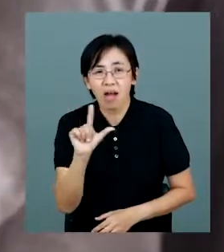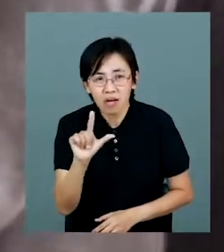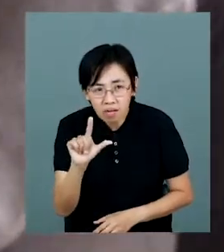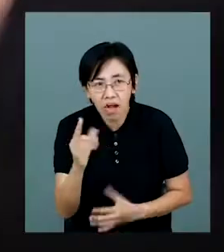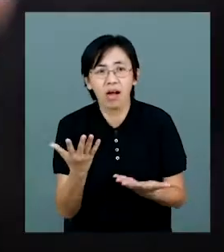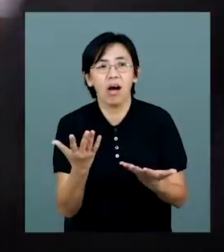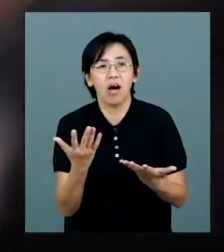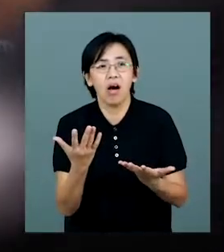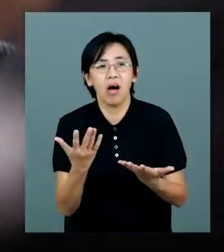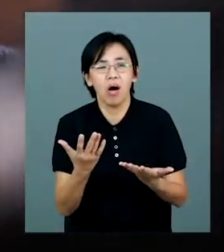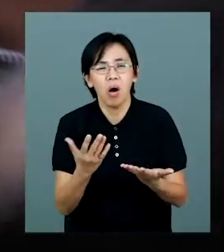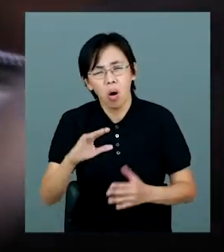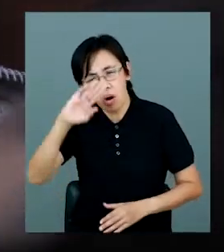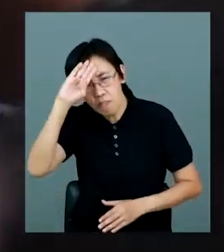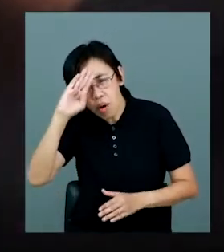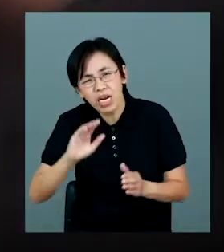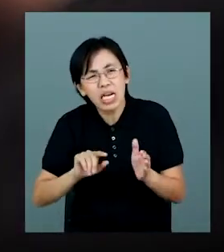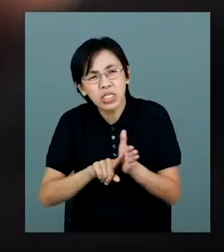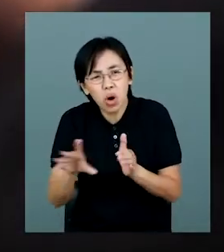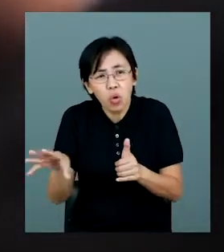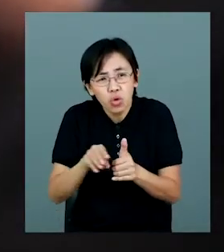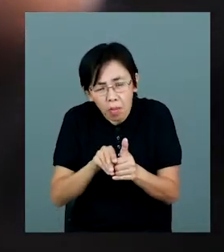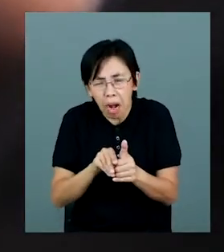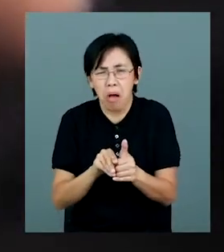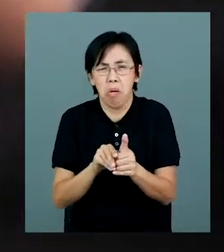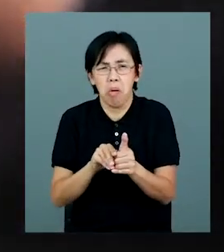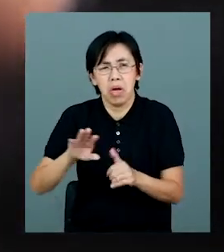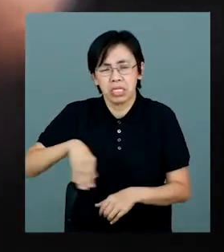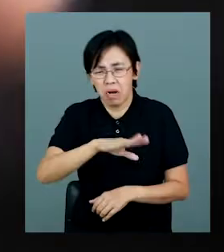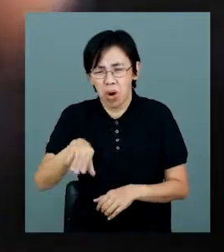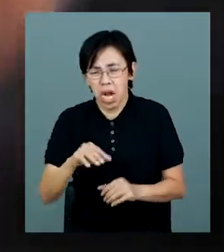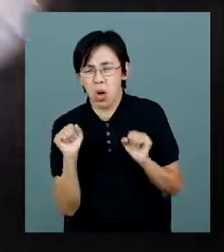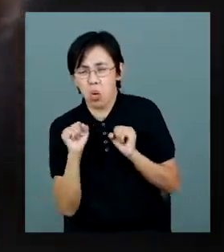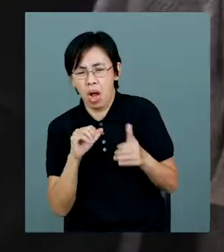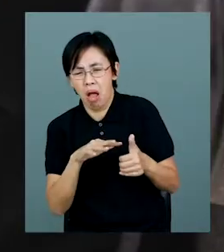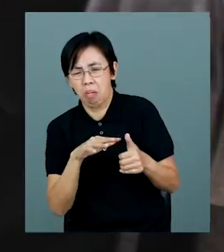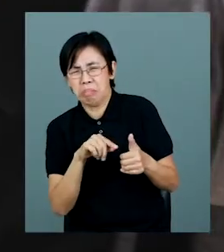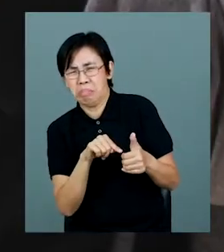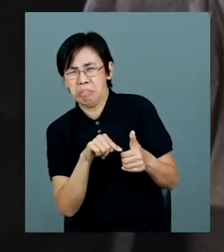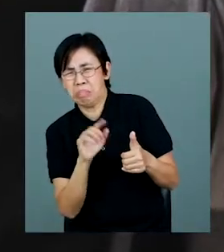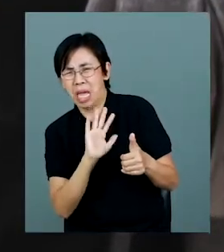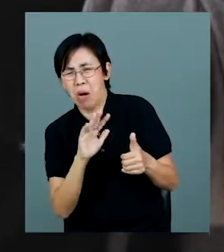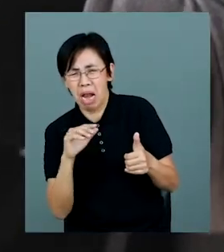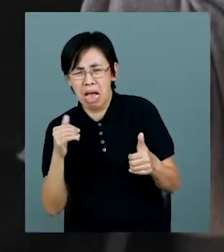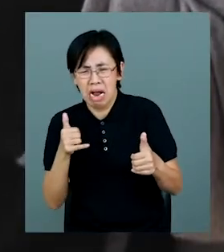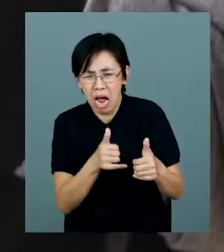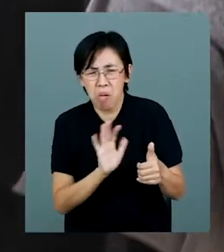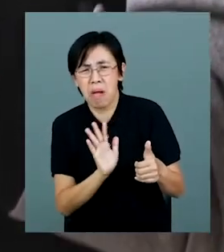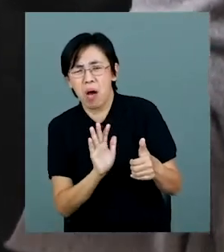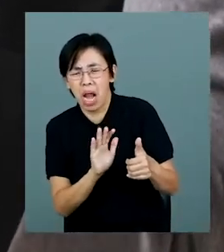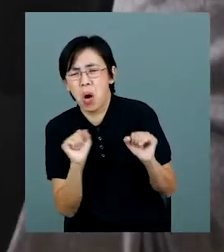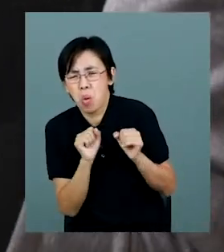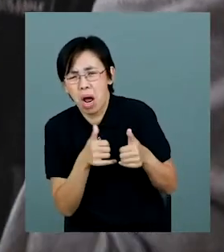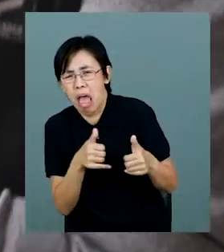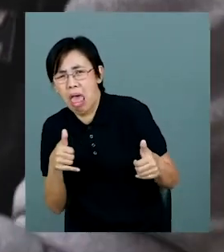เสมหะ ครับ บางทีก็ผู้ป่วยติดเชื ้ อมันเป็นโรคที่หลายคนอาจจะแบบไม่กล้าเข้าใกล้อ่ะทำไมบิ๊ก